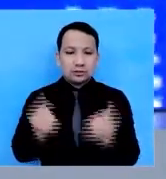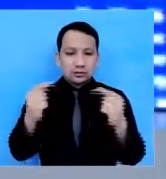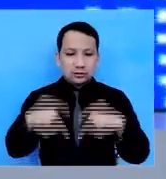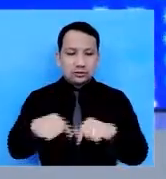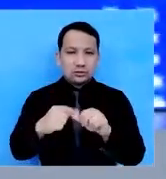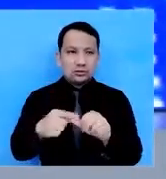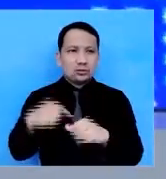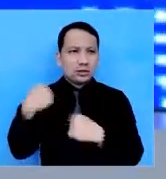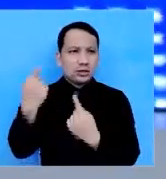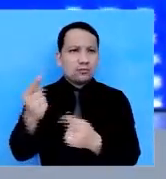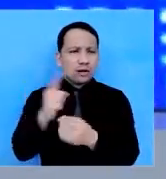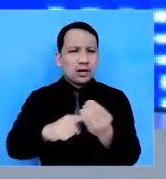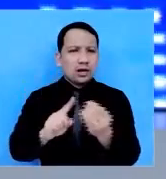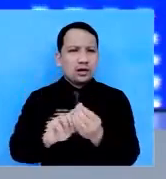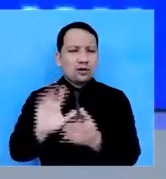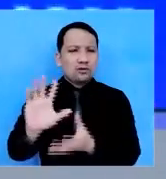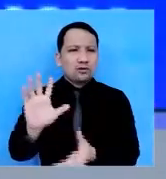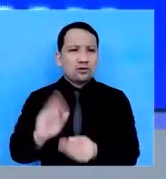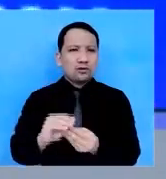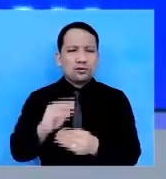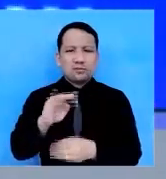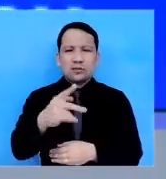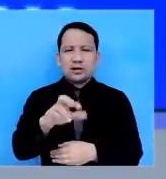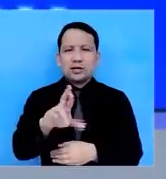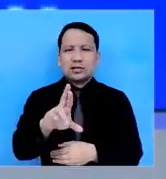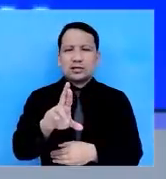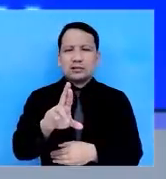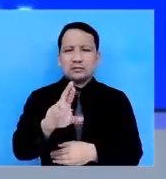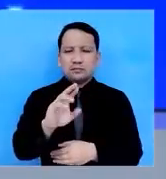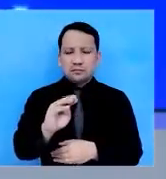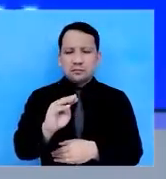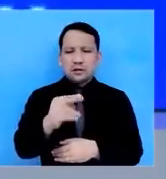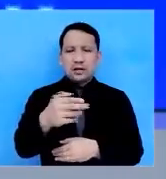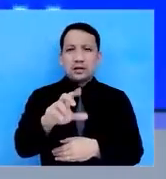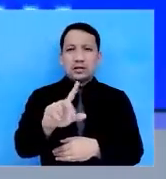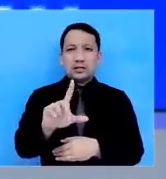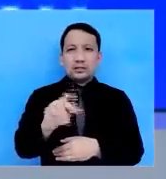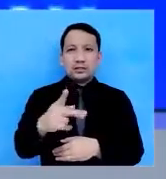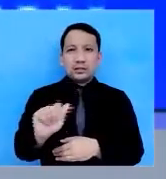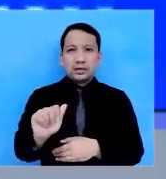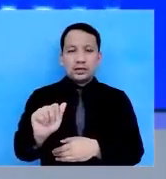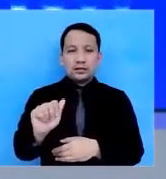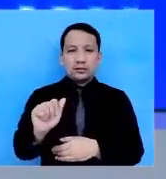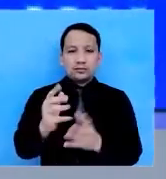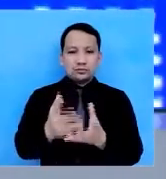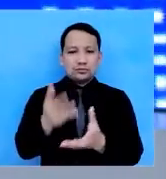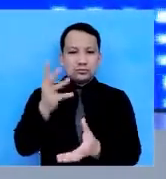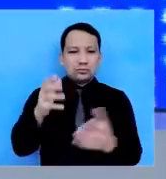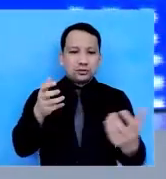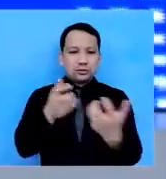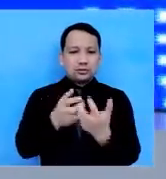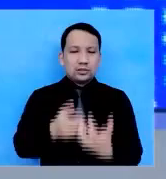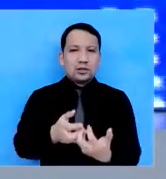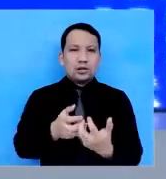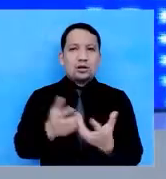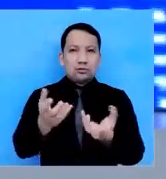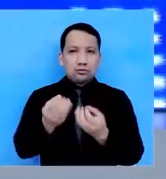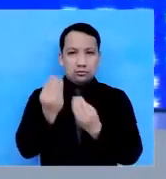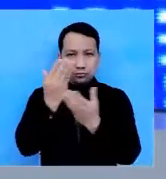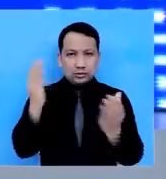kaugnay sa panukalang Maharlika Wealth Fund. Mainam daw kung iaangkop ang naturang batas sa gusto ng